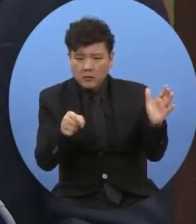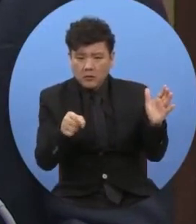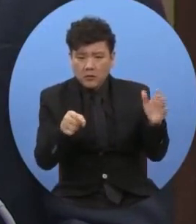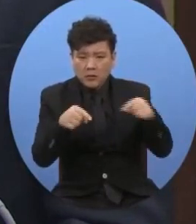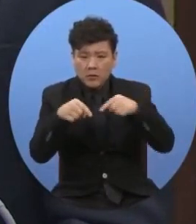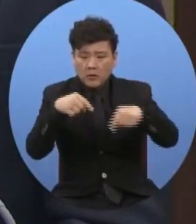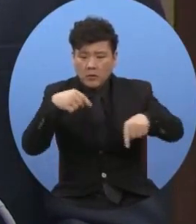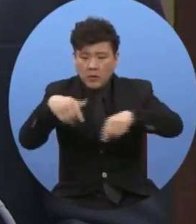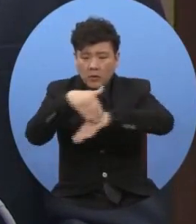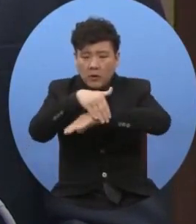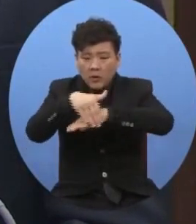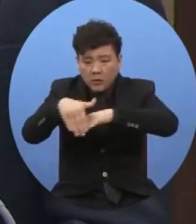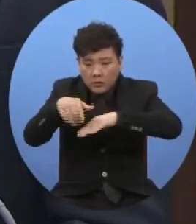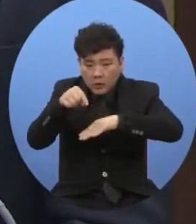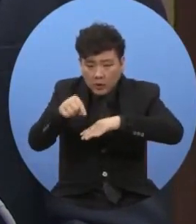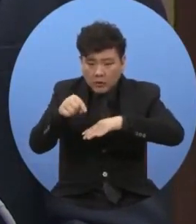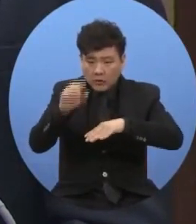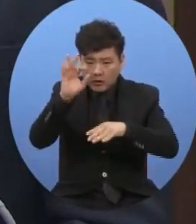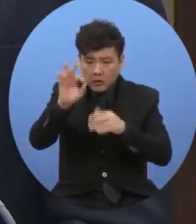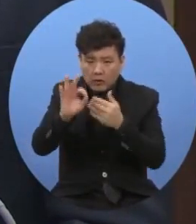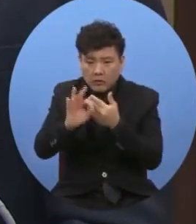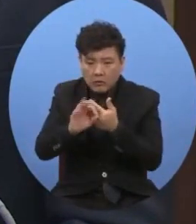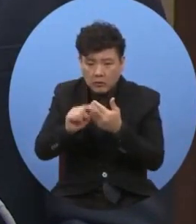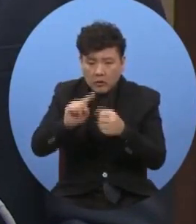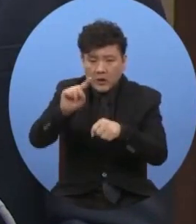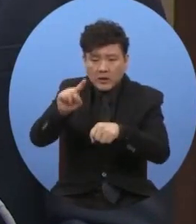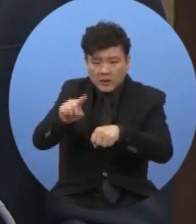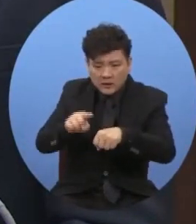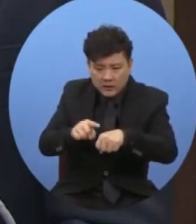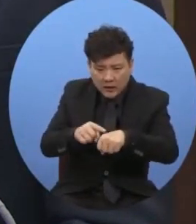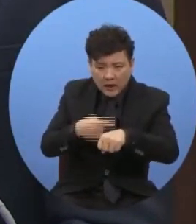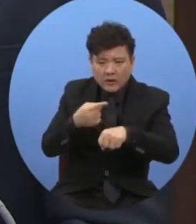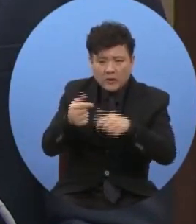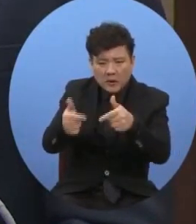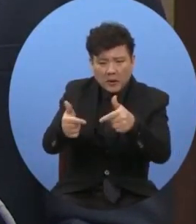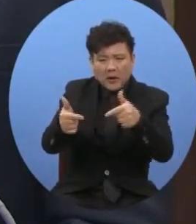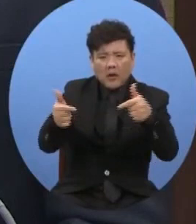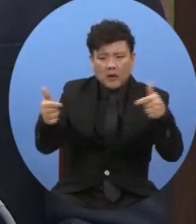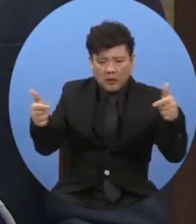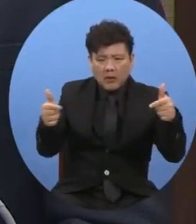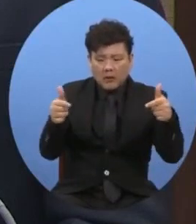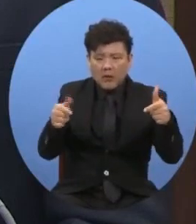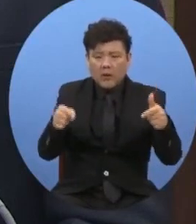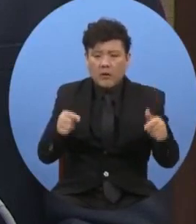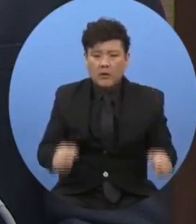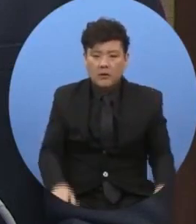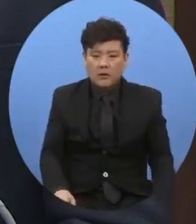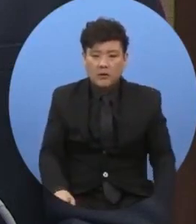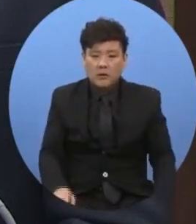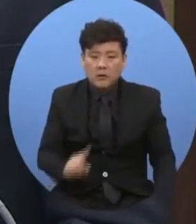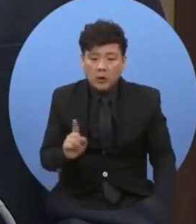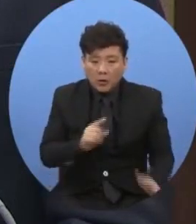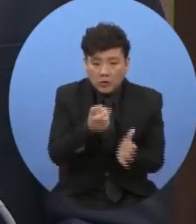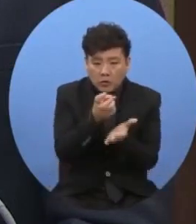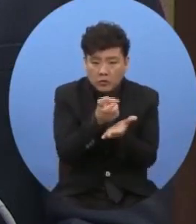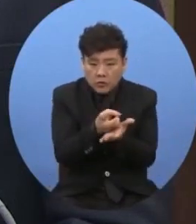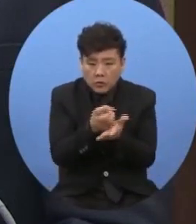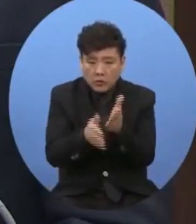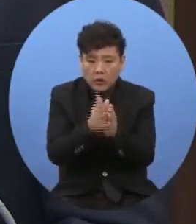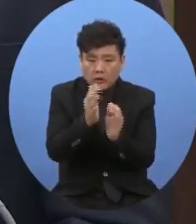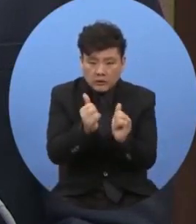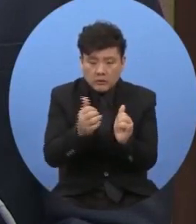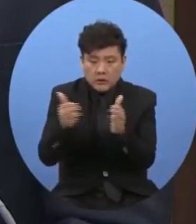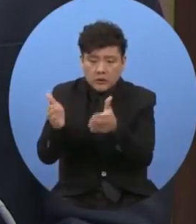정책의 소비 시장에서 자연스럽게 시장 질서가 형성이 될 겁니다. 과연 어느 제도가 시민들이 또